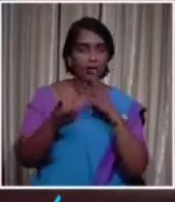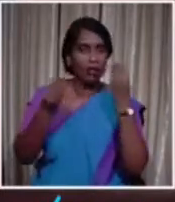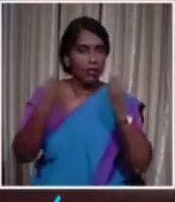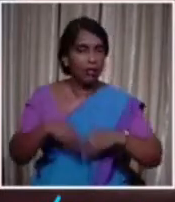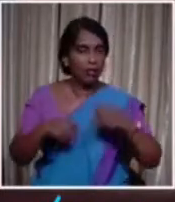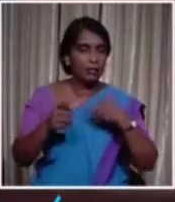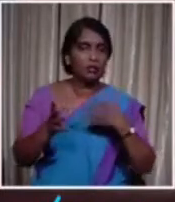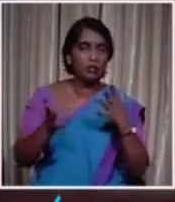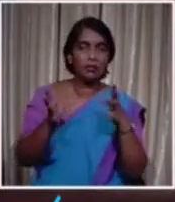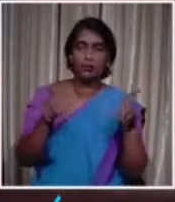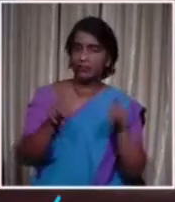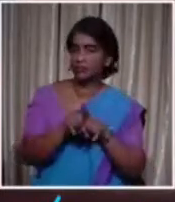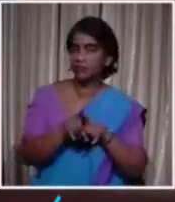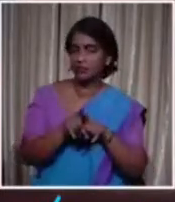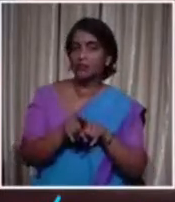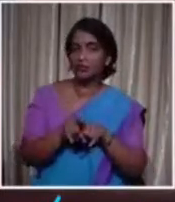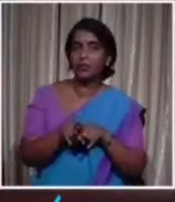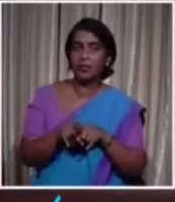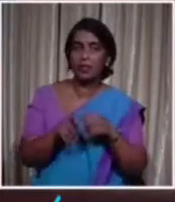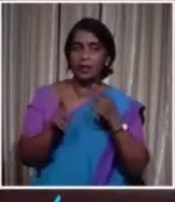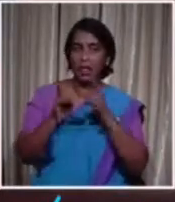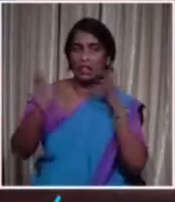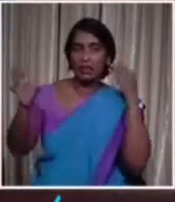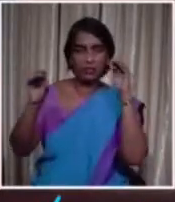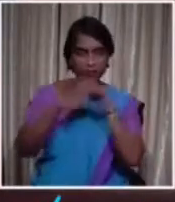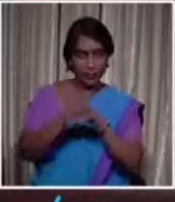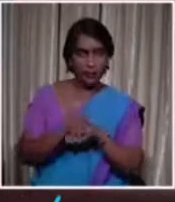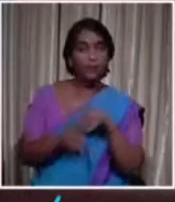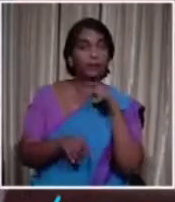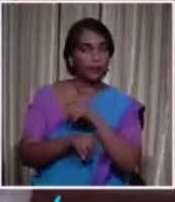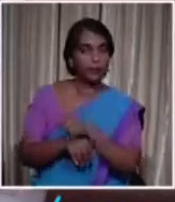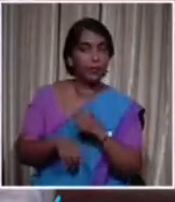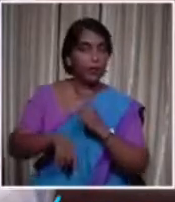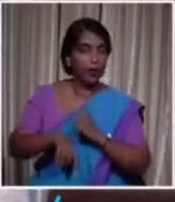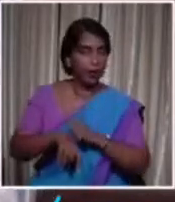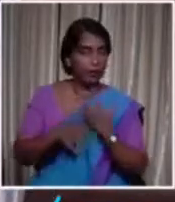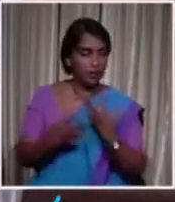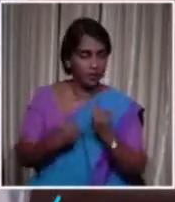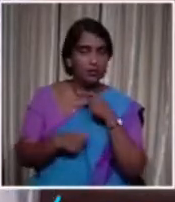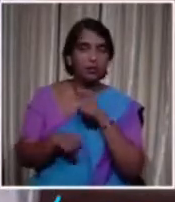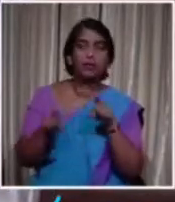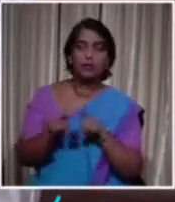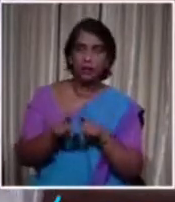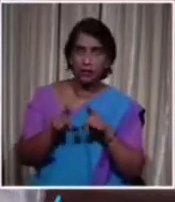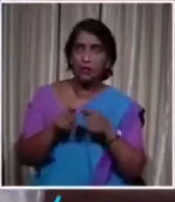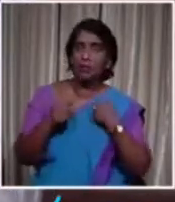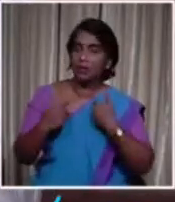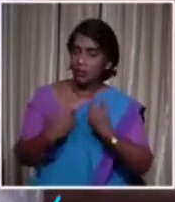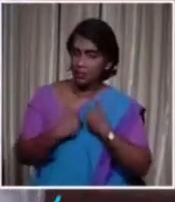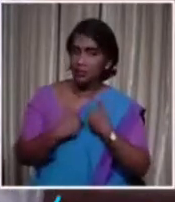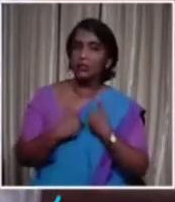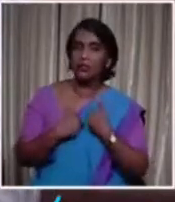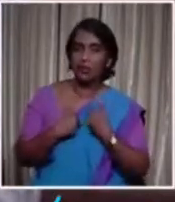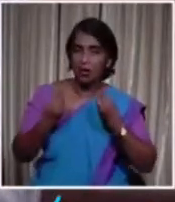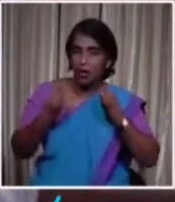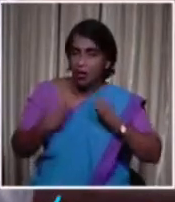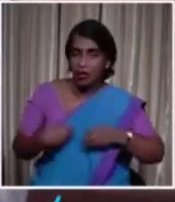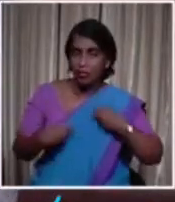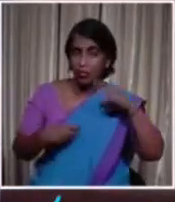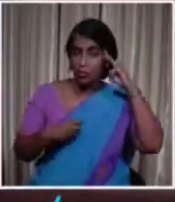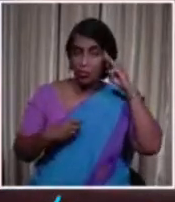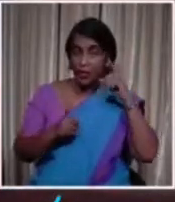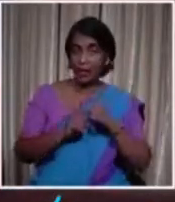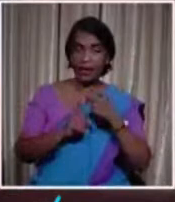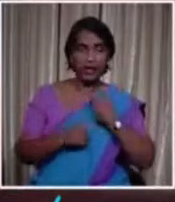පොරොන්දුවේ අධ්‍යක්ෂකවරු විදියට ඉතිහාසයට ගොතලා තියෙන්නේ එතකොට අවස්ථාවක් තියෙනවා ඔප්පු කරන්න මම කඩවුණු පොරොන්දුවේ